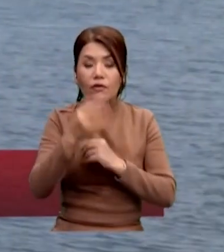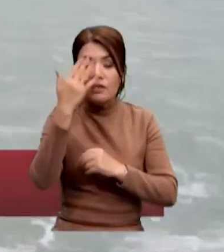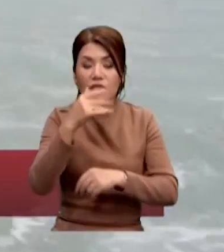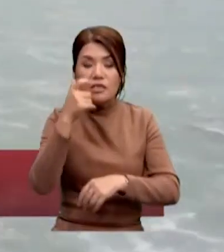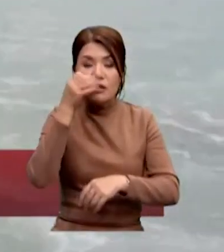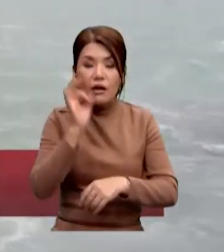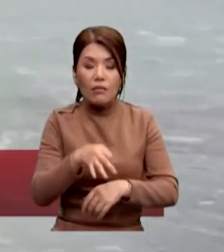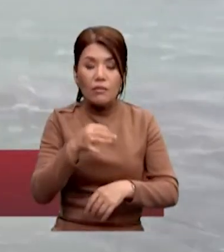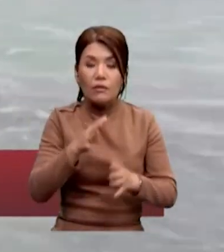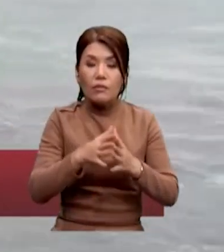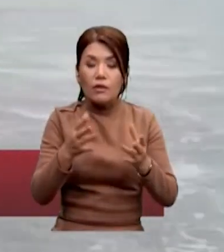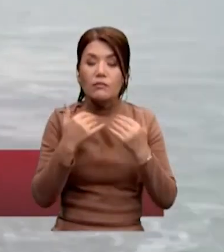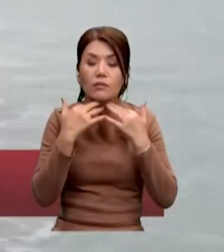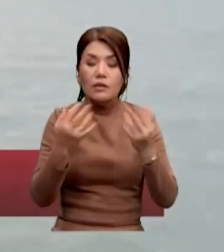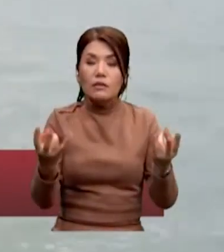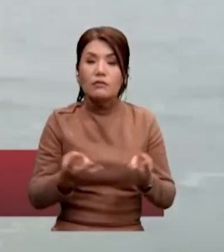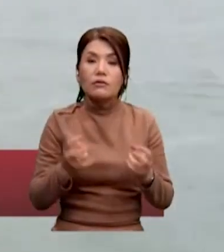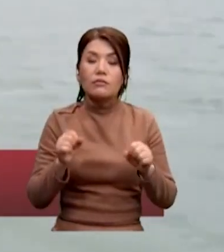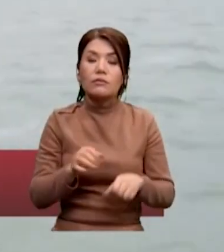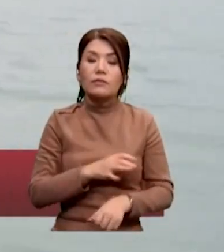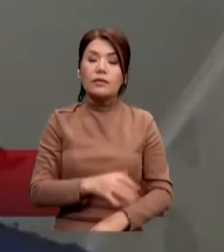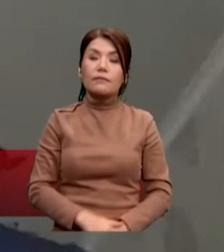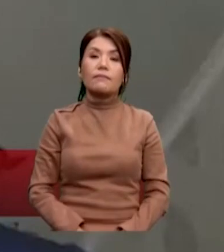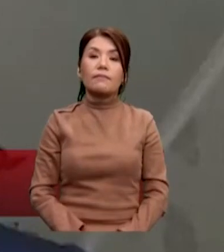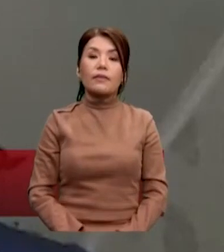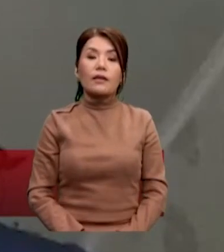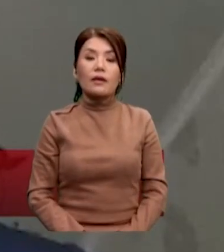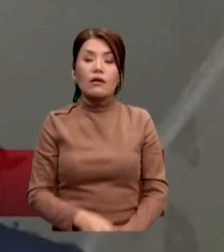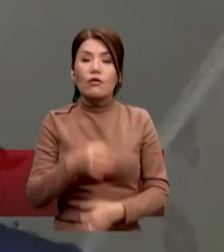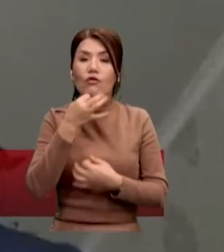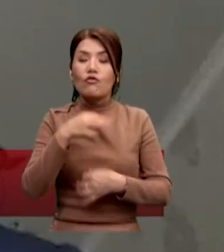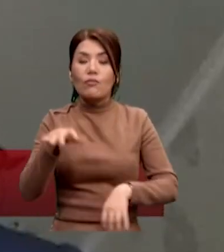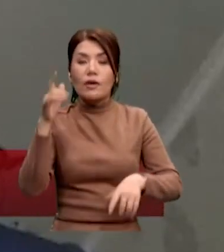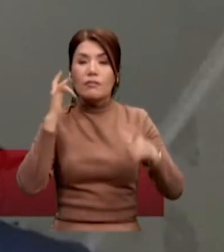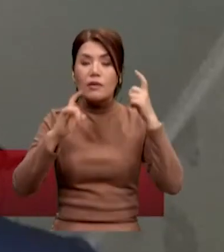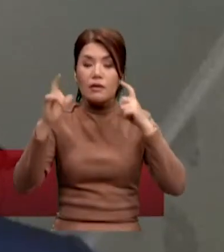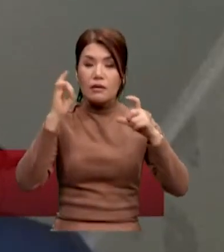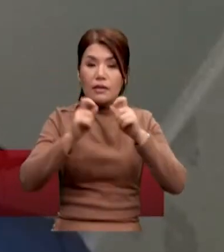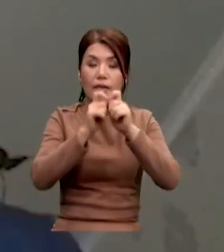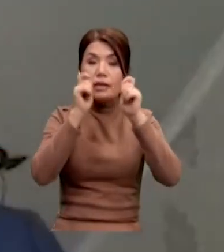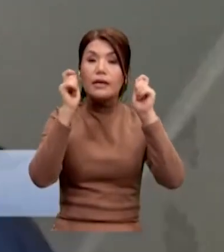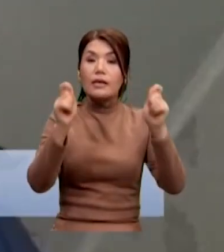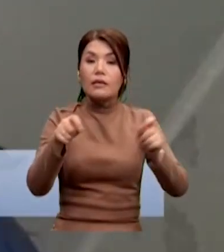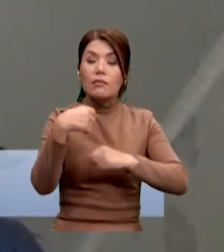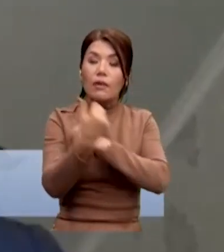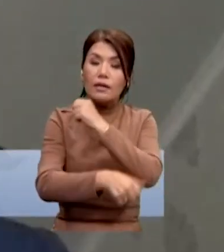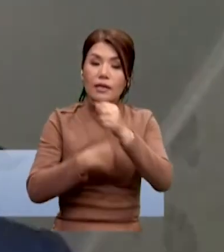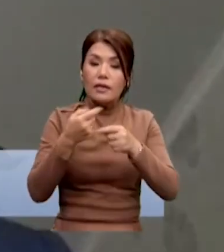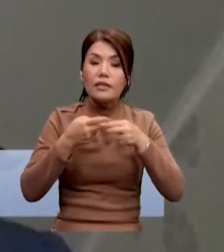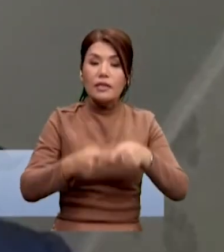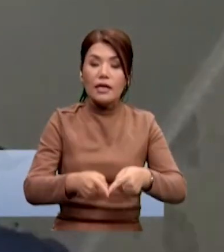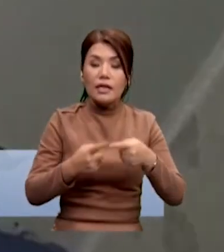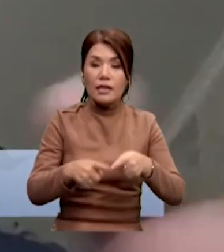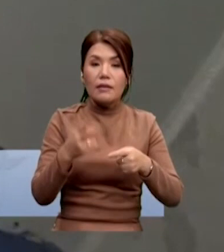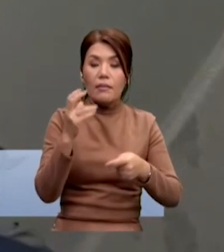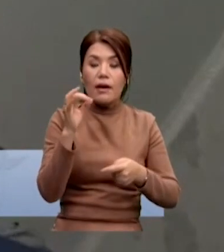кадрлардың тәжірибесі қажет болатынын айтады. Кез келген ғылыми зерттеу институты жаңадан құрылғанда оның материалдық техникалық